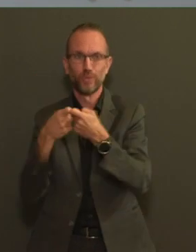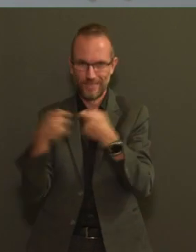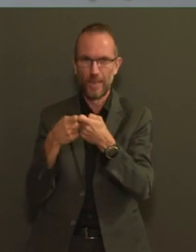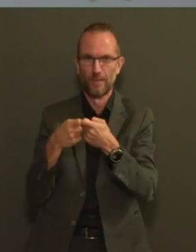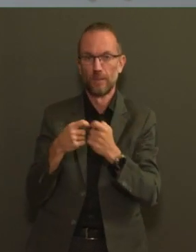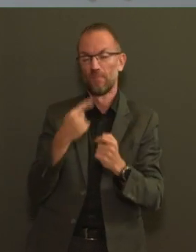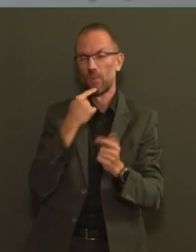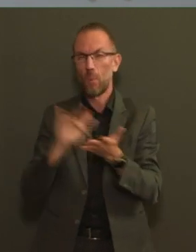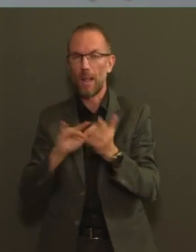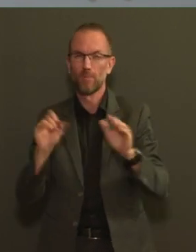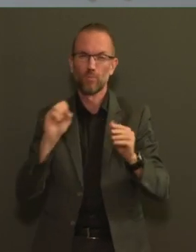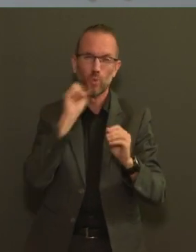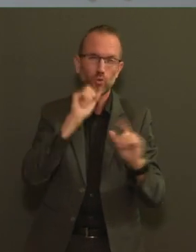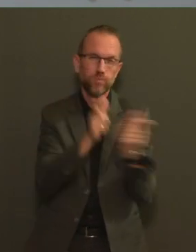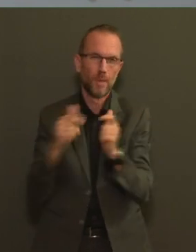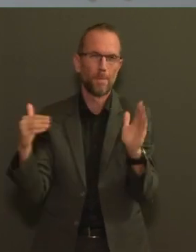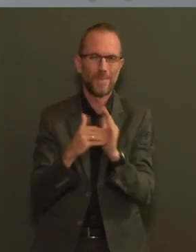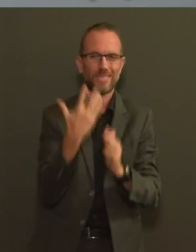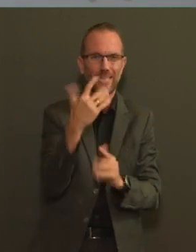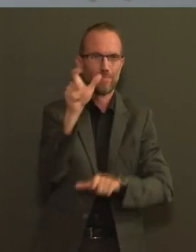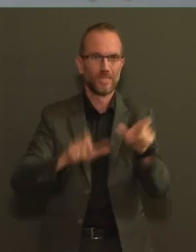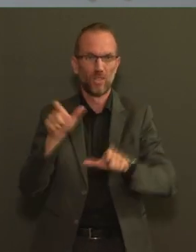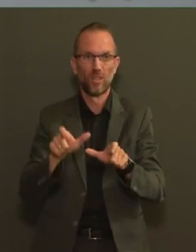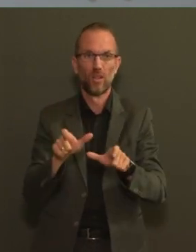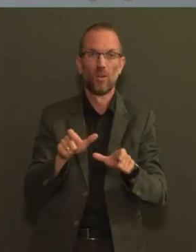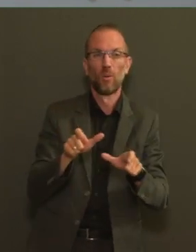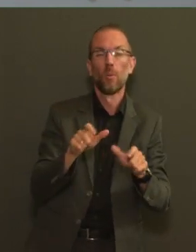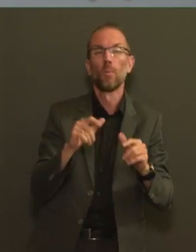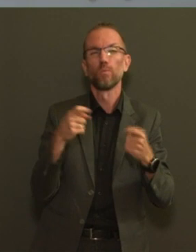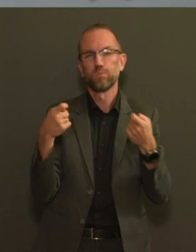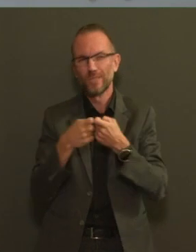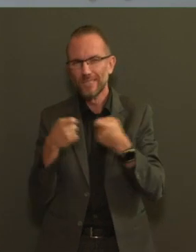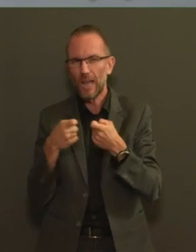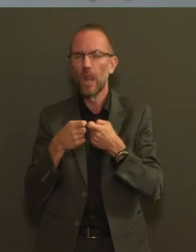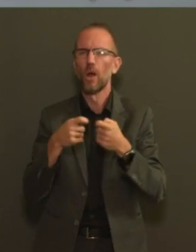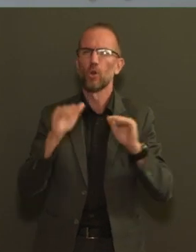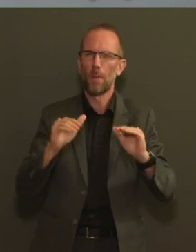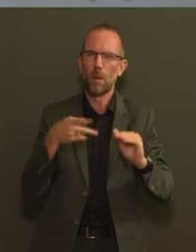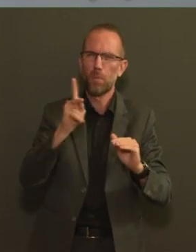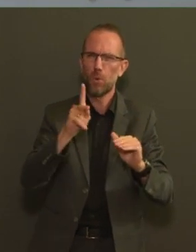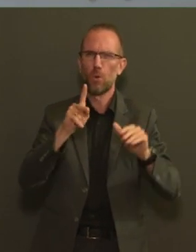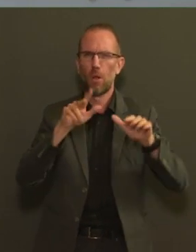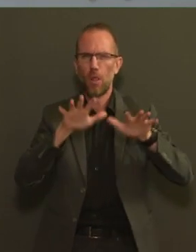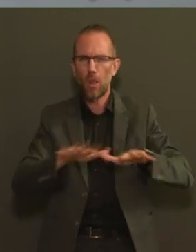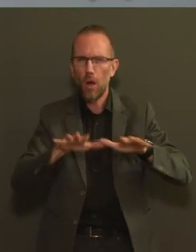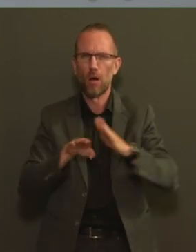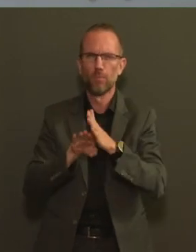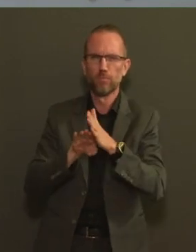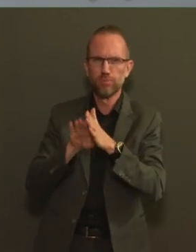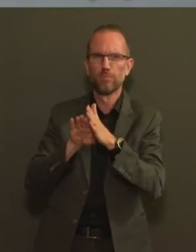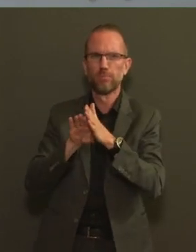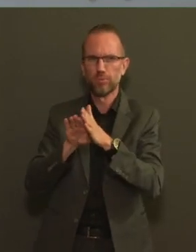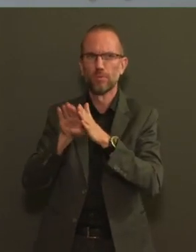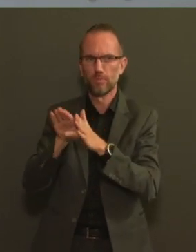à montrer un certain ralentissement par rapport à ce qui se passait les semaines précédentes, puisque l'augmentation n'y est que, si je peux me permettre l'expression,